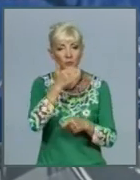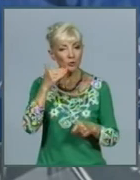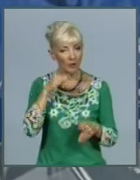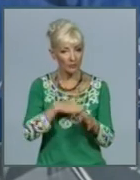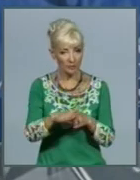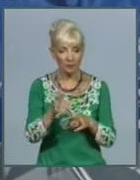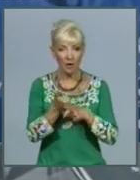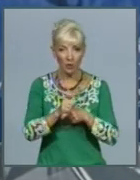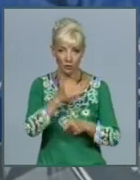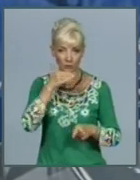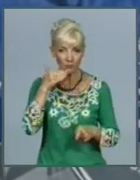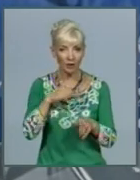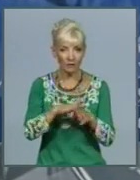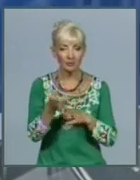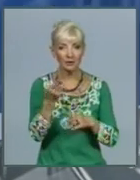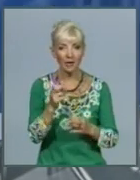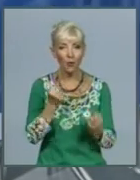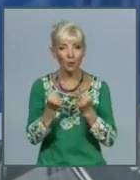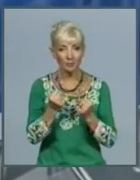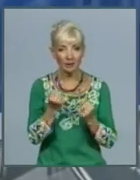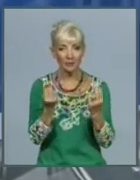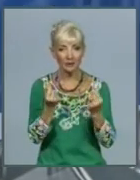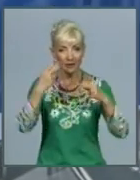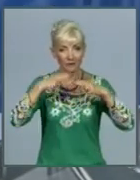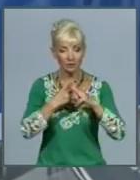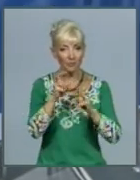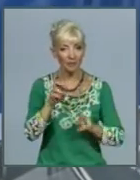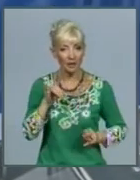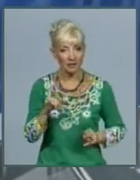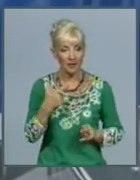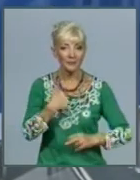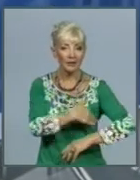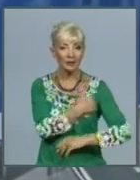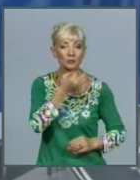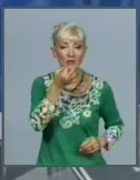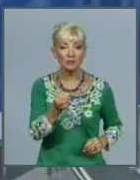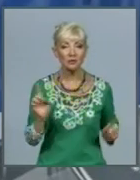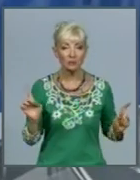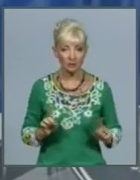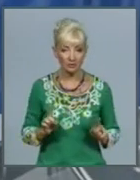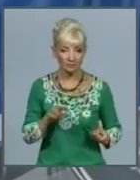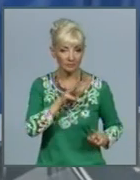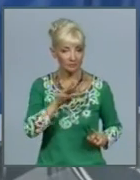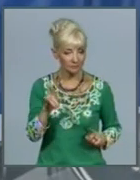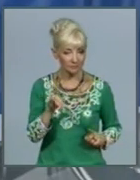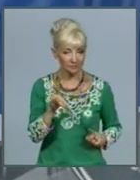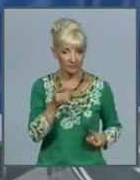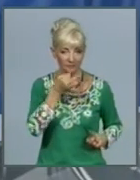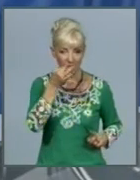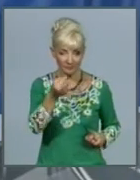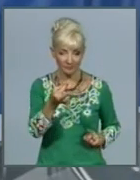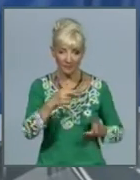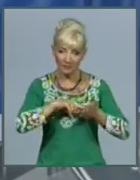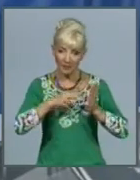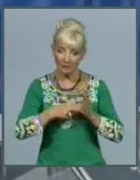укріплення матеріально-технічної бази цього інституту. Хочу сказати, що ми сповідуємо концепцію безпечного міста.